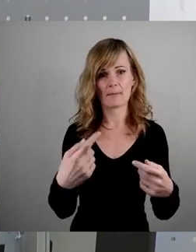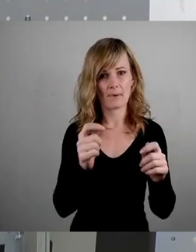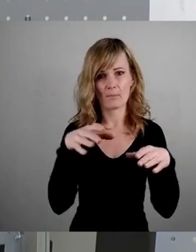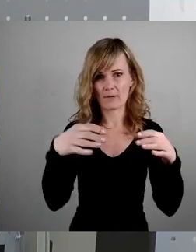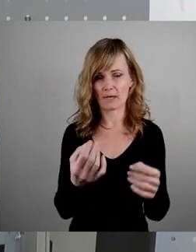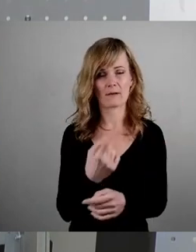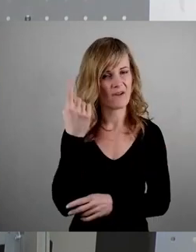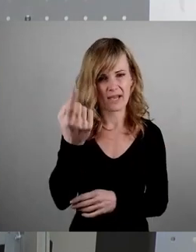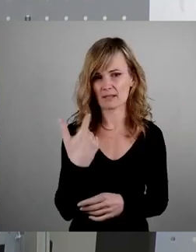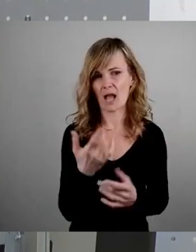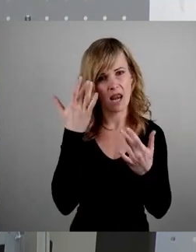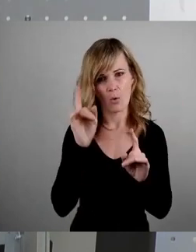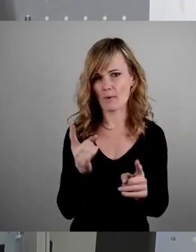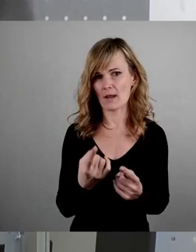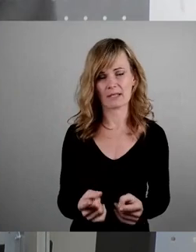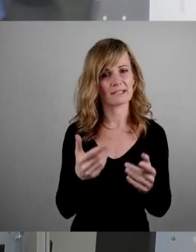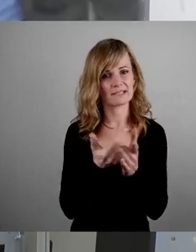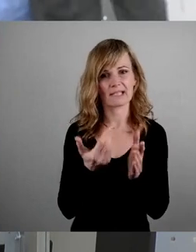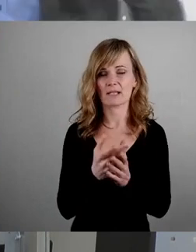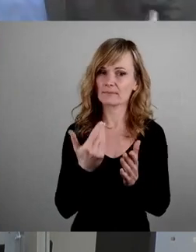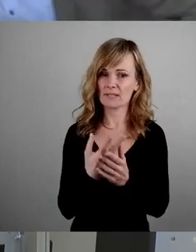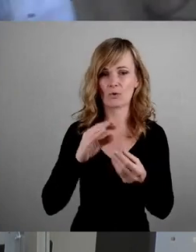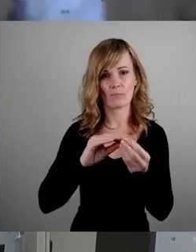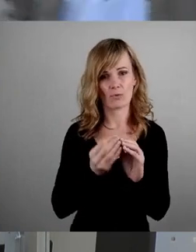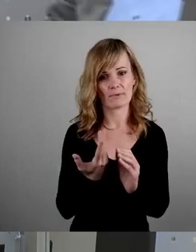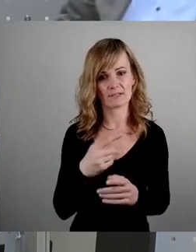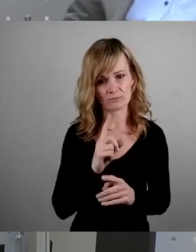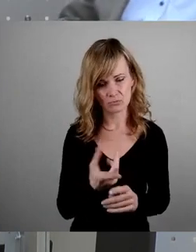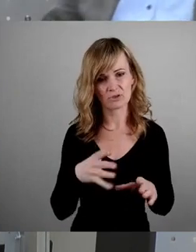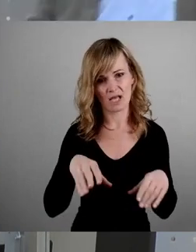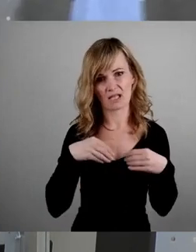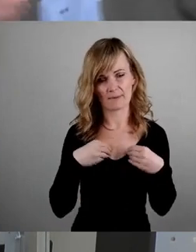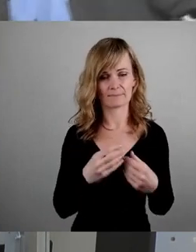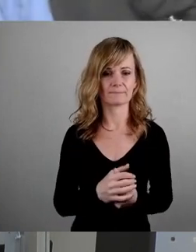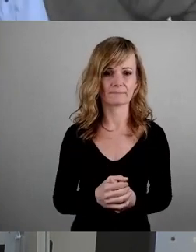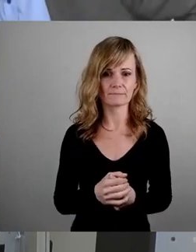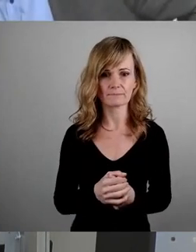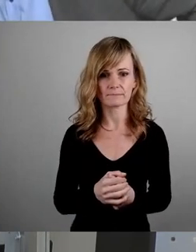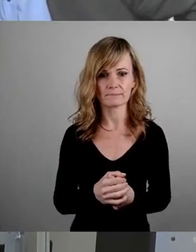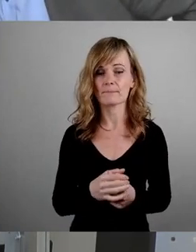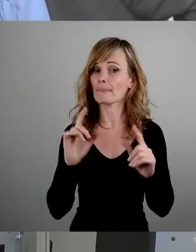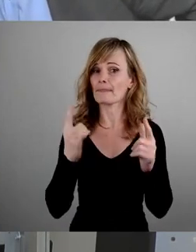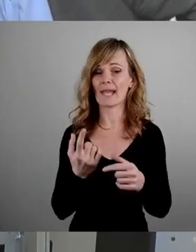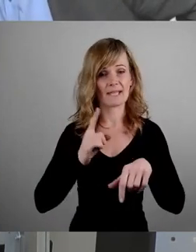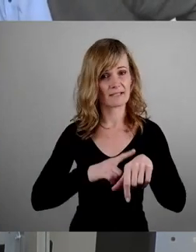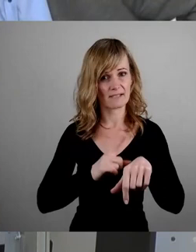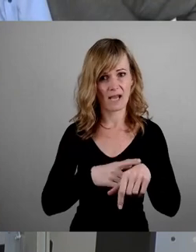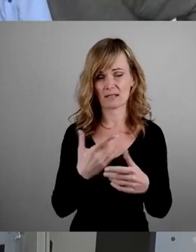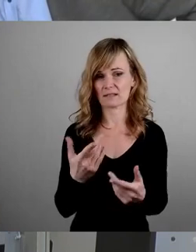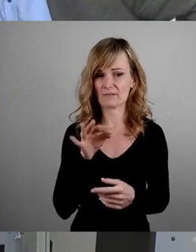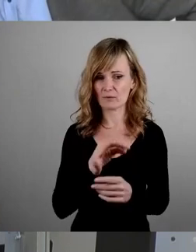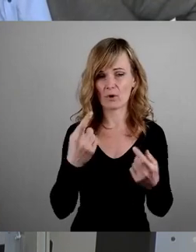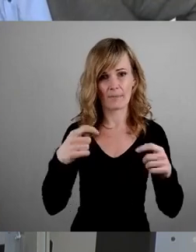erlauben. Deswegen müssen wir hier auch diesen Kompromiss eingehen. Um keine Zeit mit dem Baubeginn zu verlieren, enthält